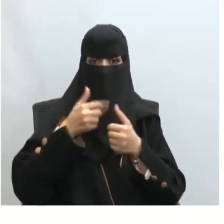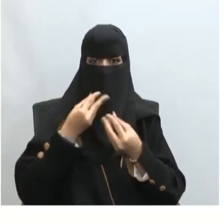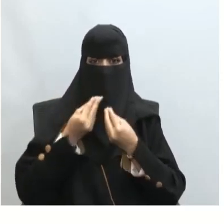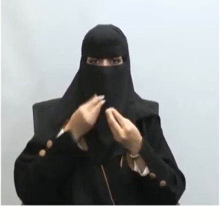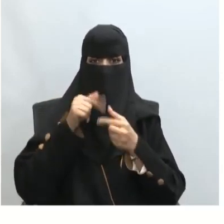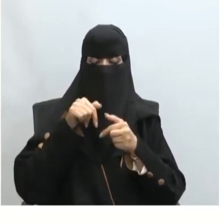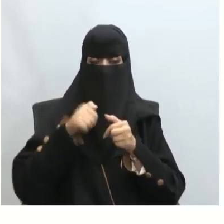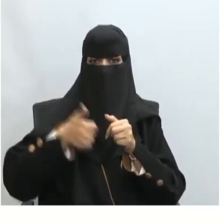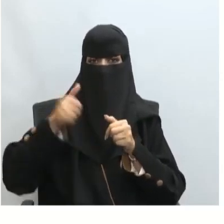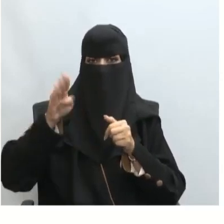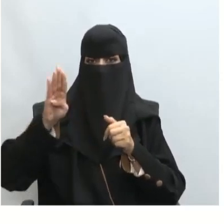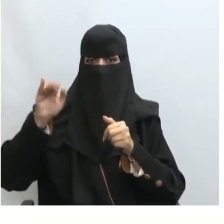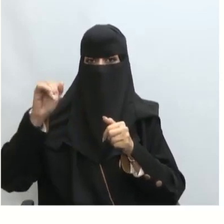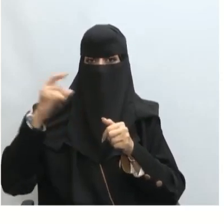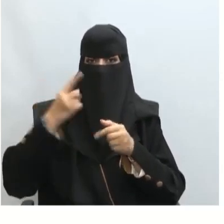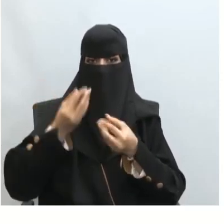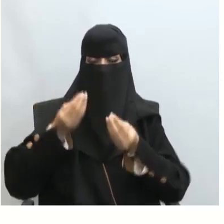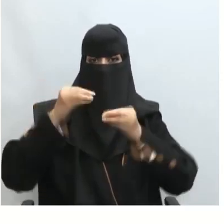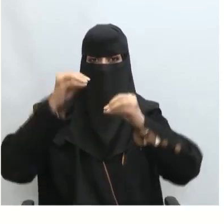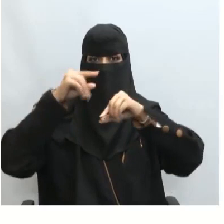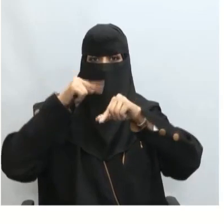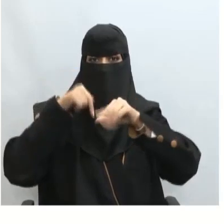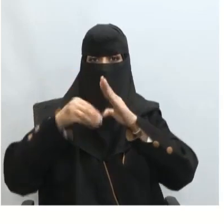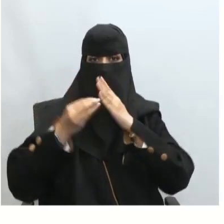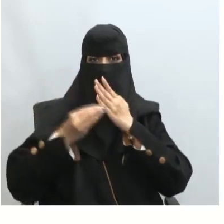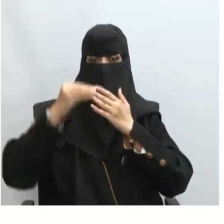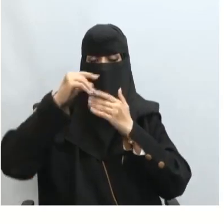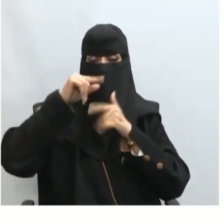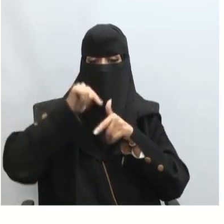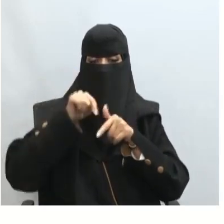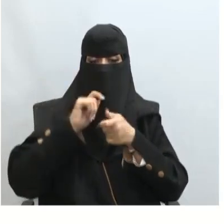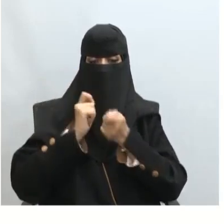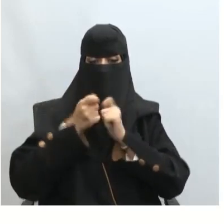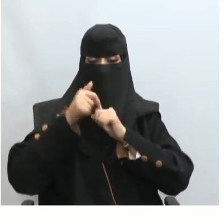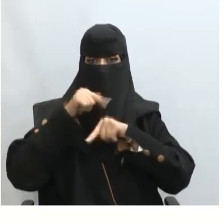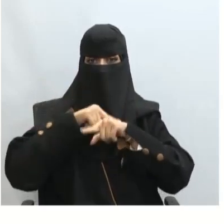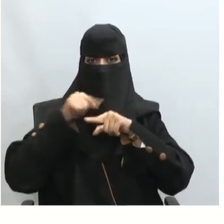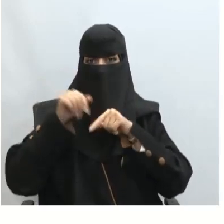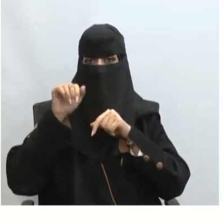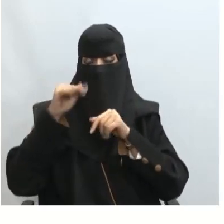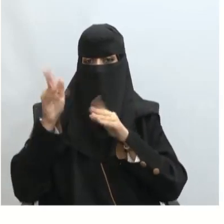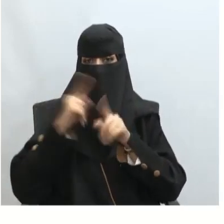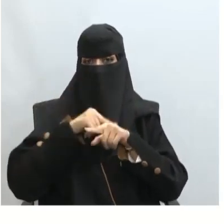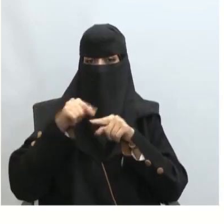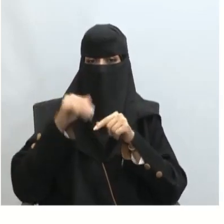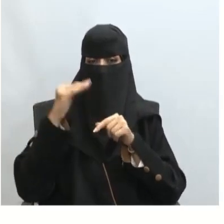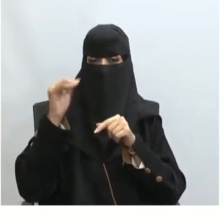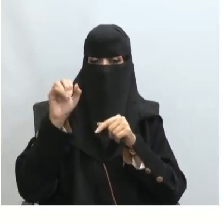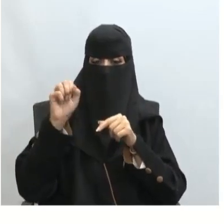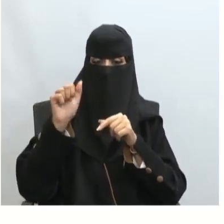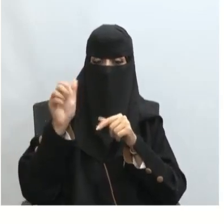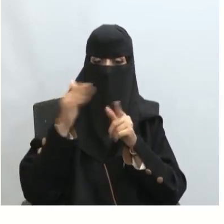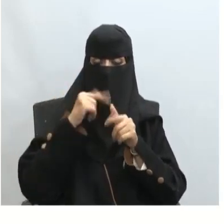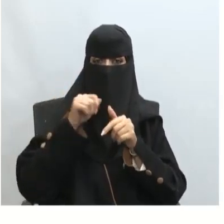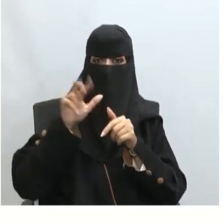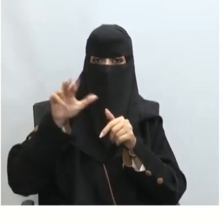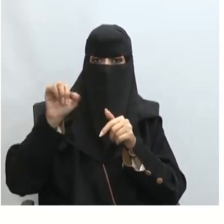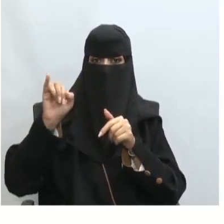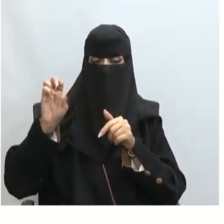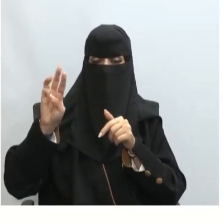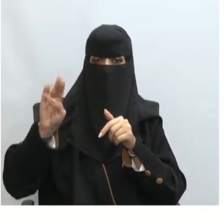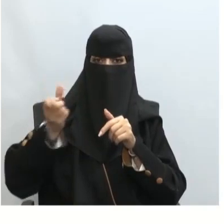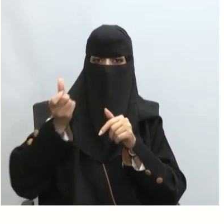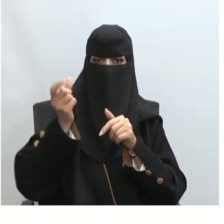اكسده اكثر من خطوه تحول الميثانول الى ميثانول ثم الى حمض